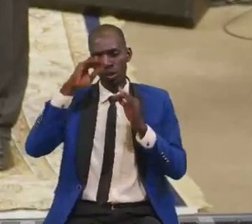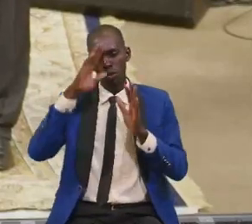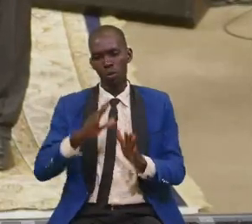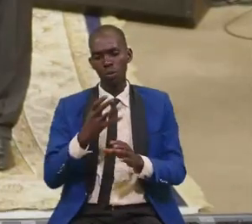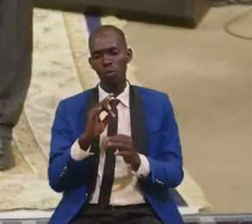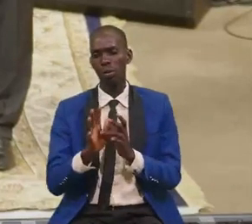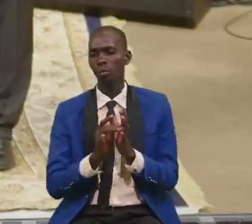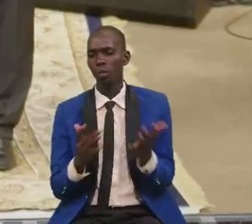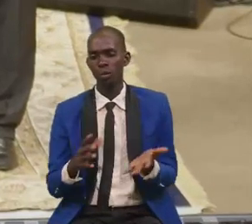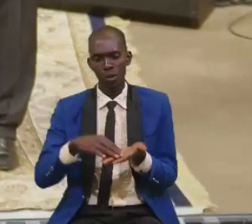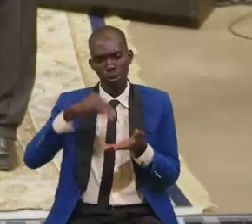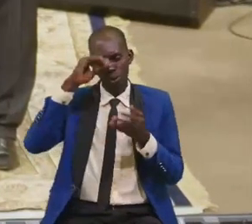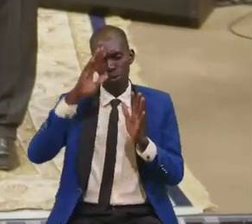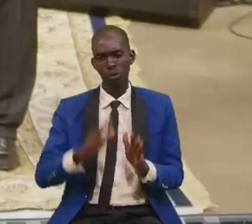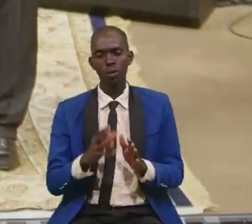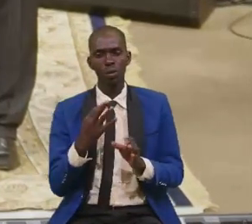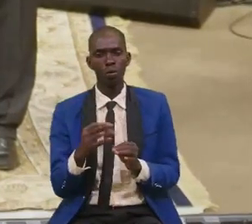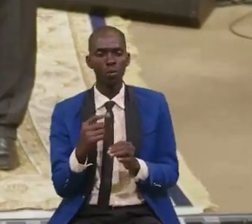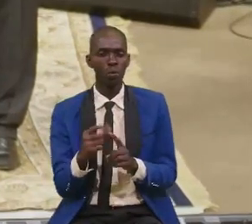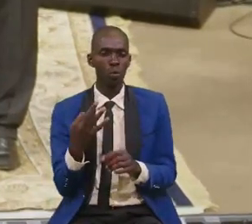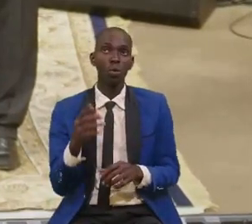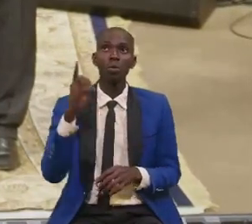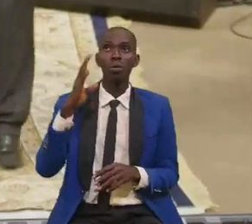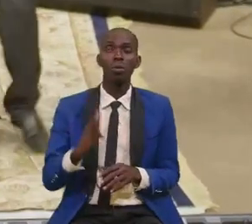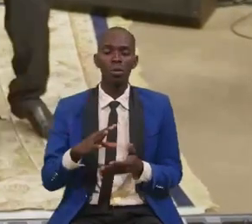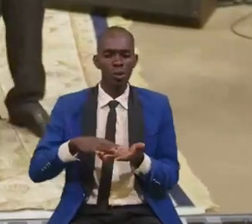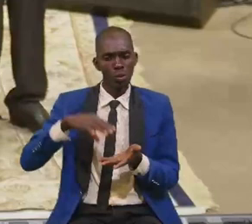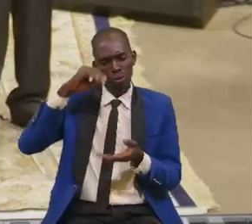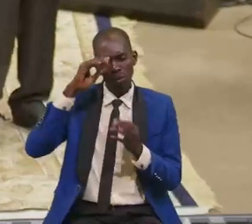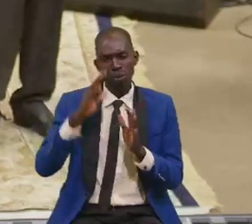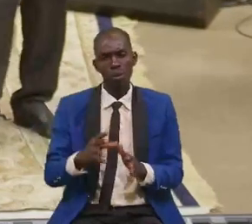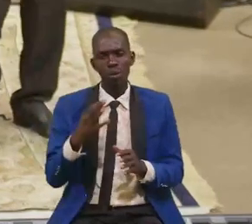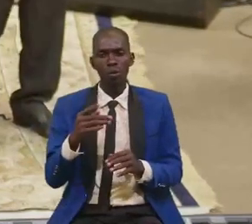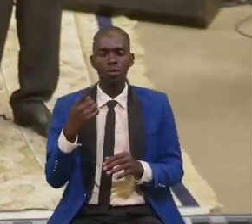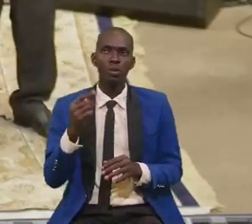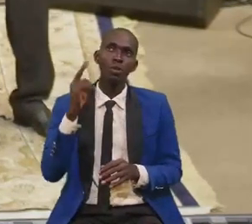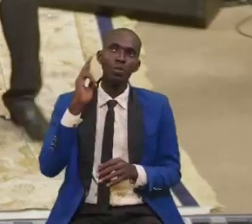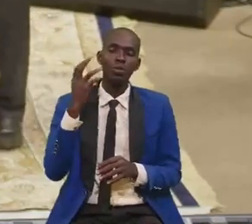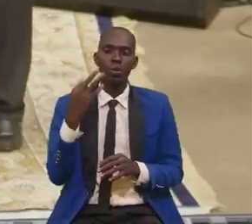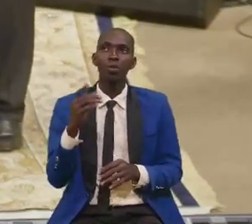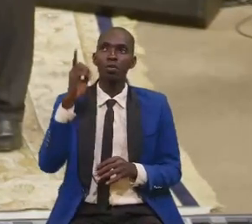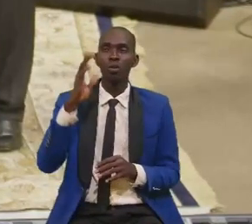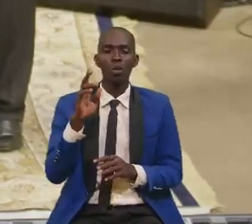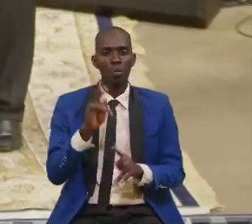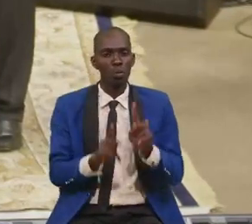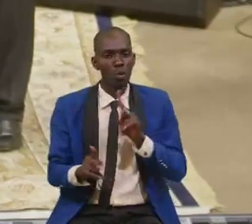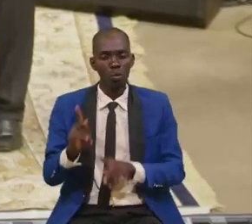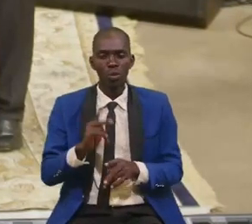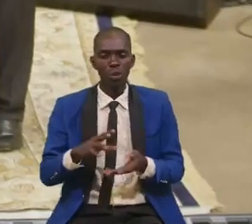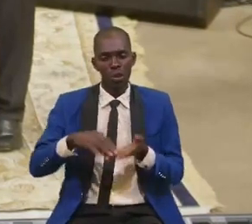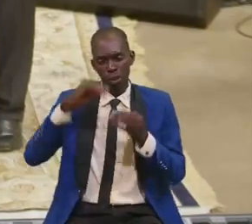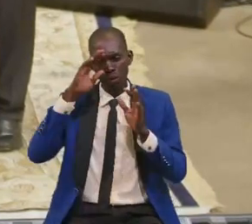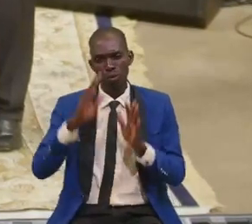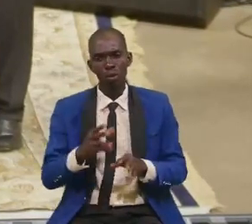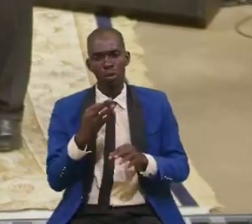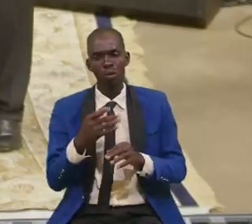des Écritures, un étudiant de l'histoire du peuple de Dieu, un étudiant des prophéties et de l'alliance